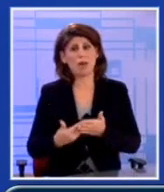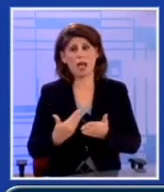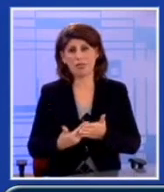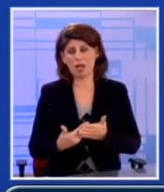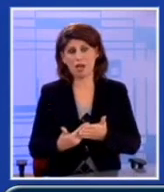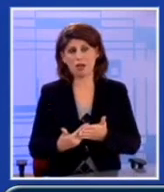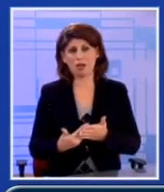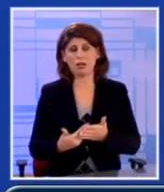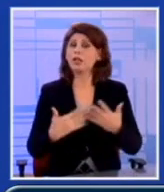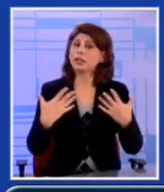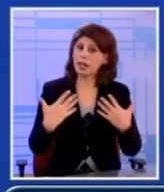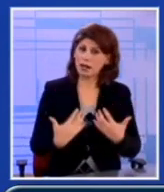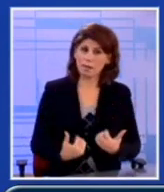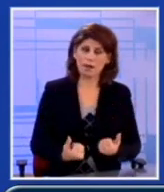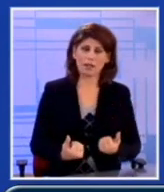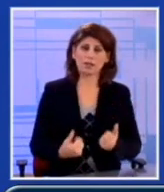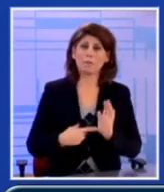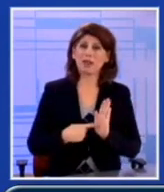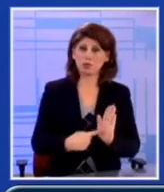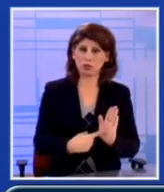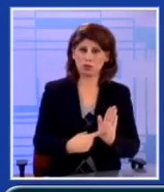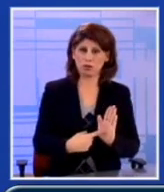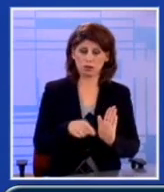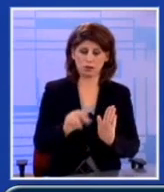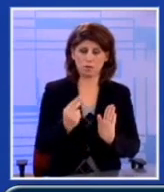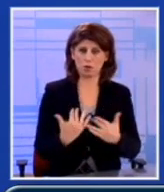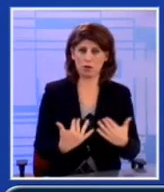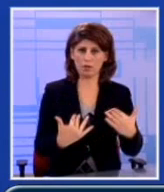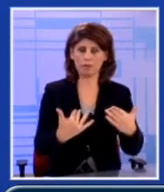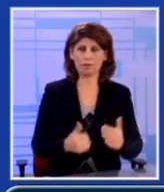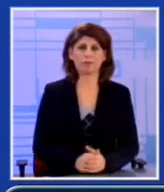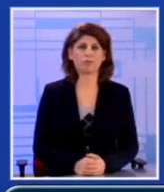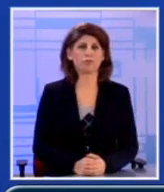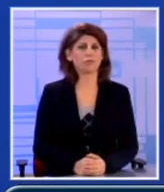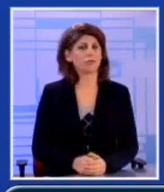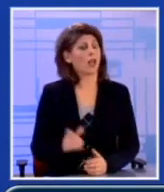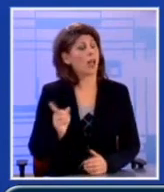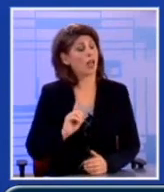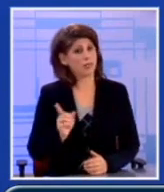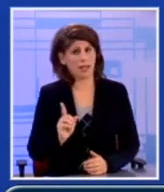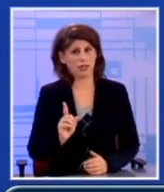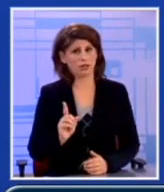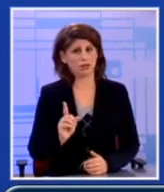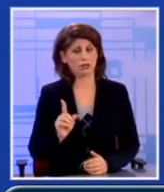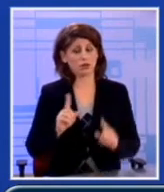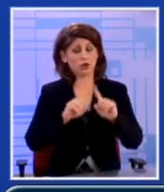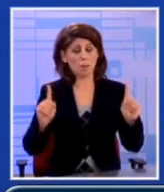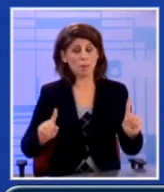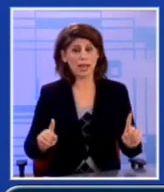να υπάρξει παρουσία στη Βουλή, δεν ήταν στο πλαίσιο